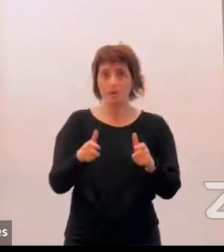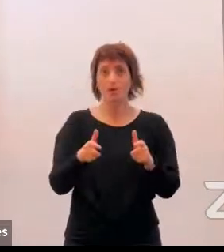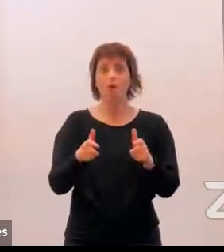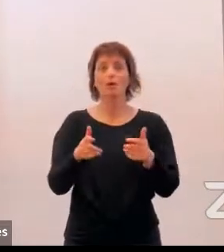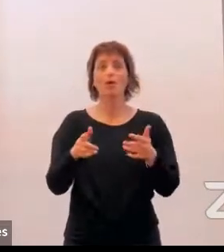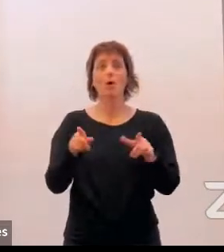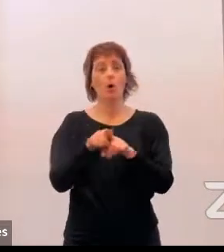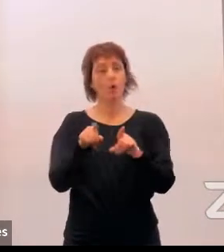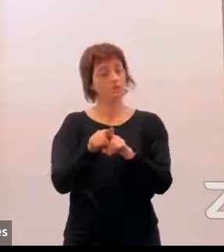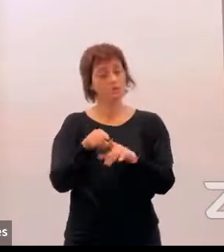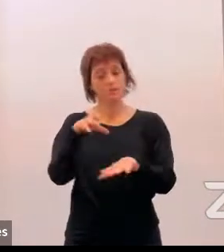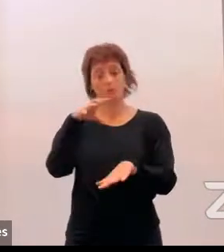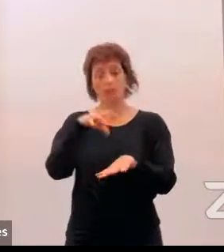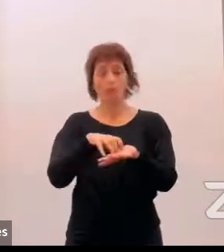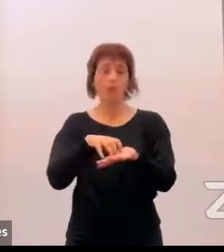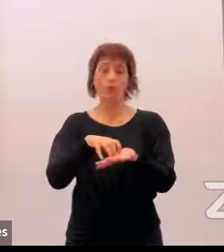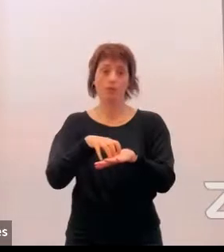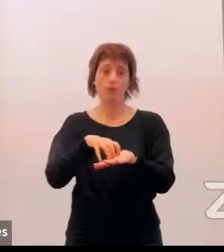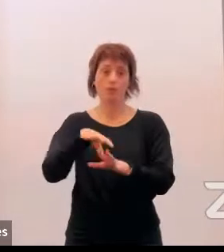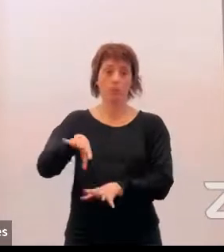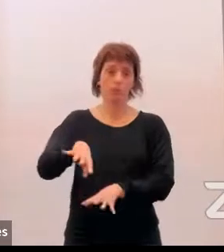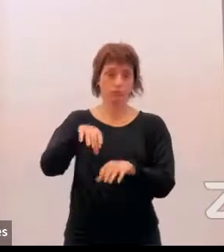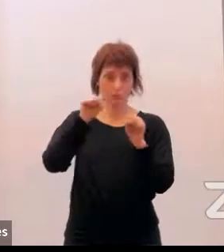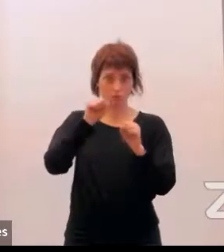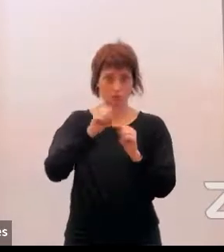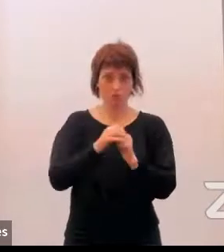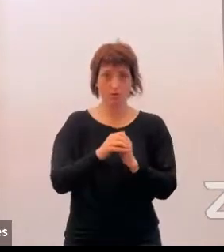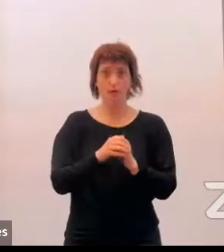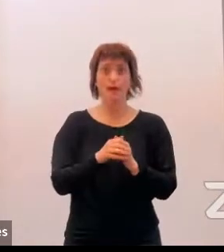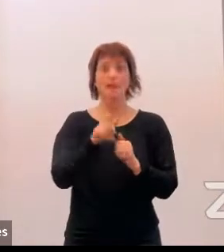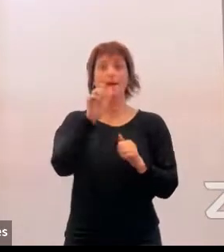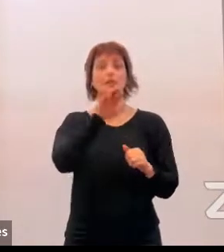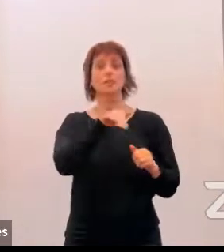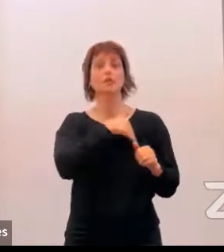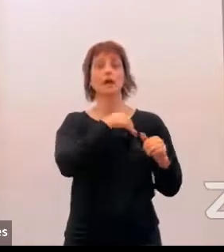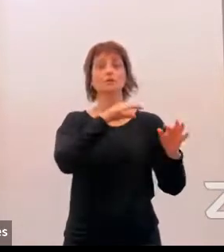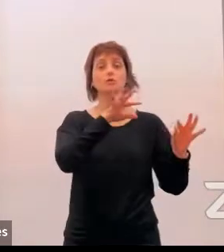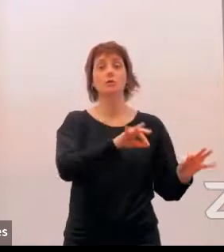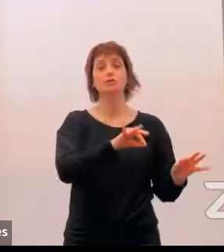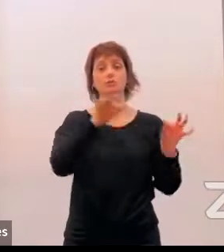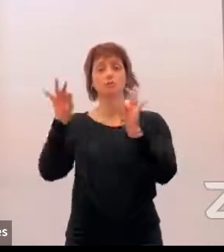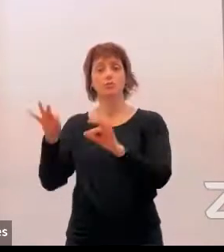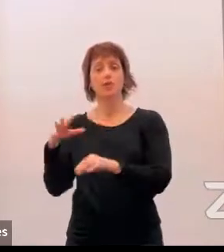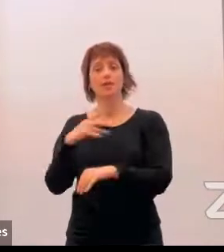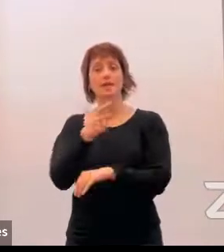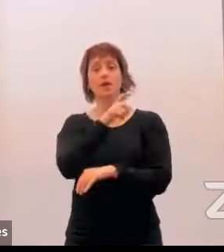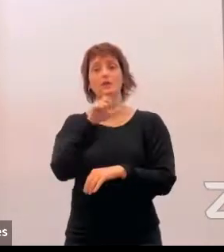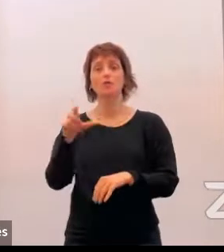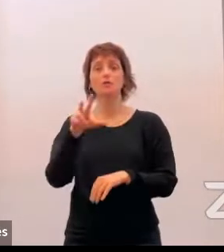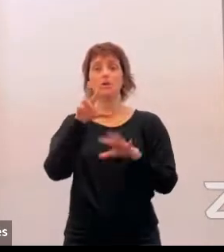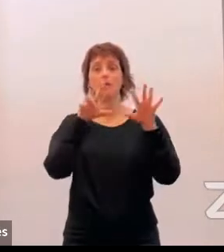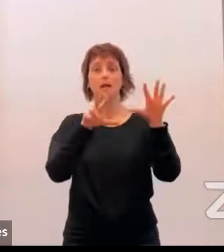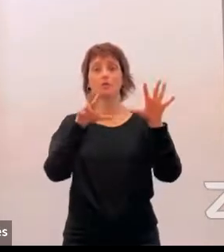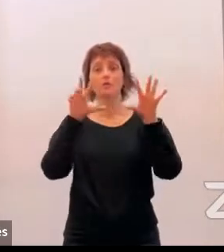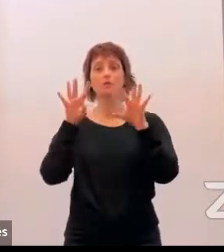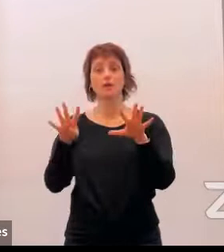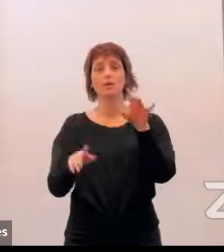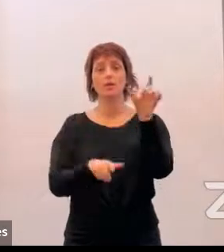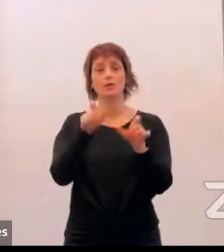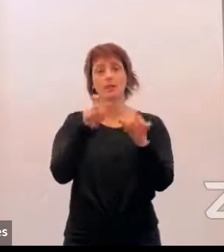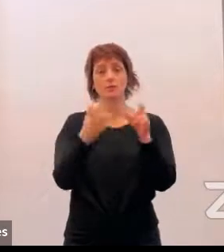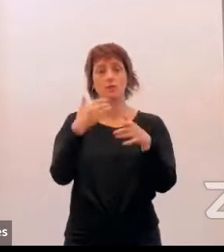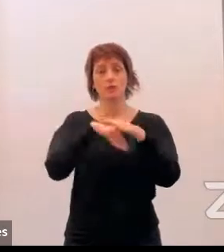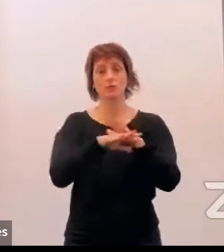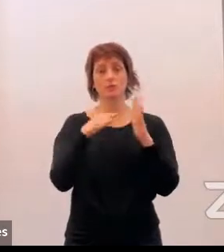et du pôle ressources global, puisque le transfert des agents, c'est 289 personnes sur les